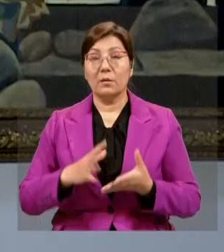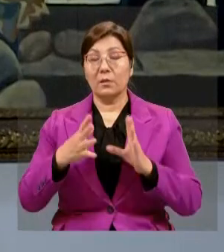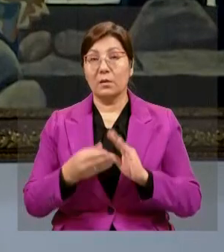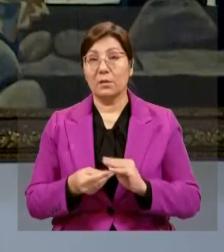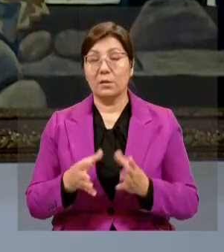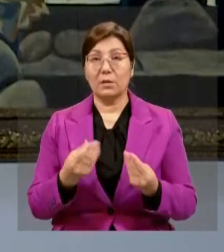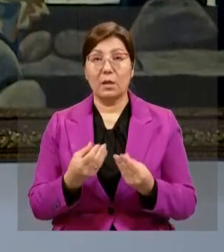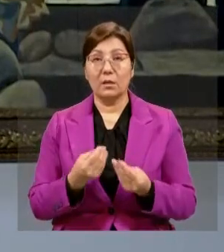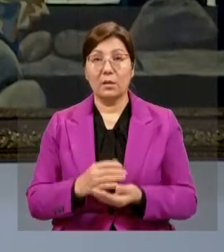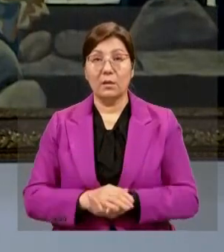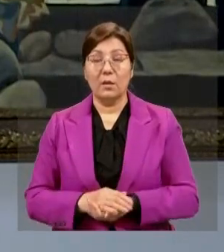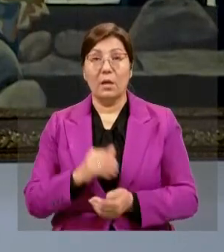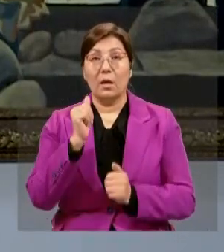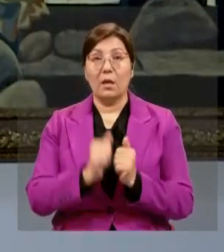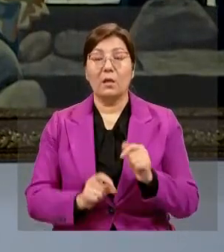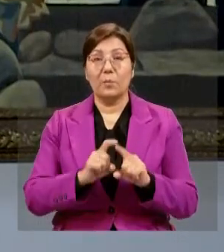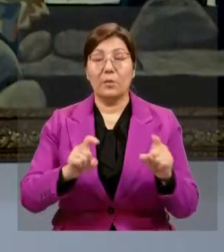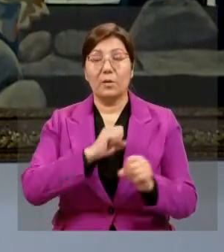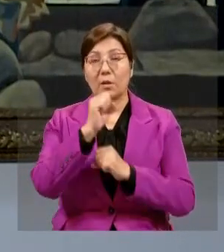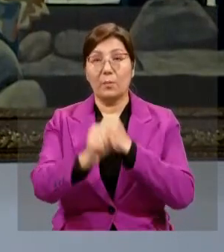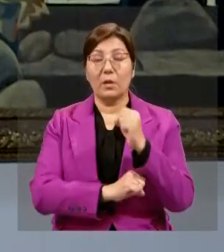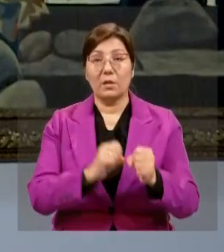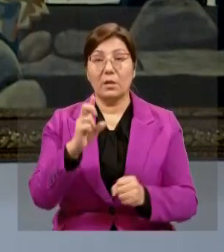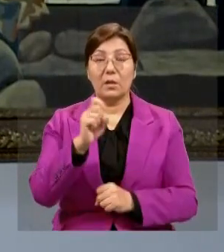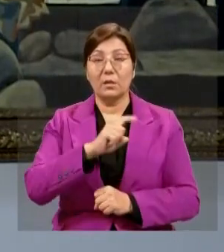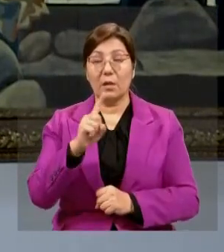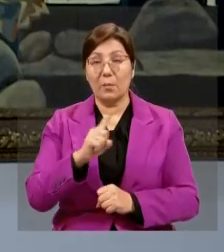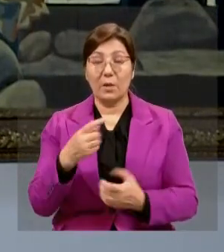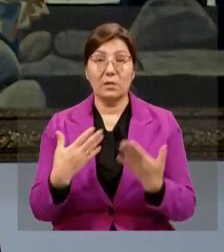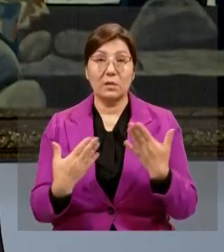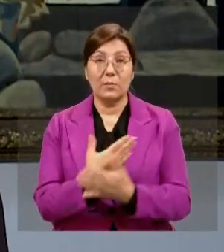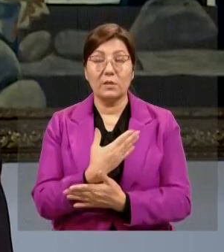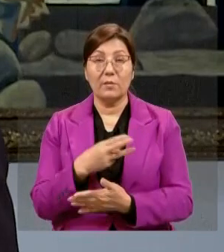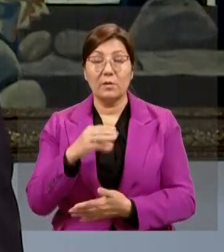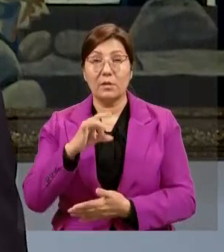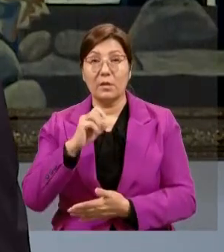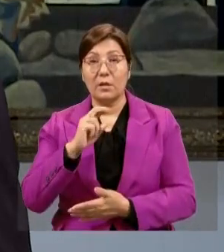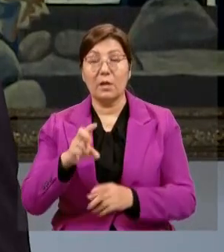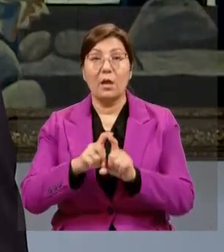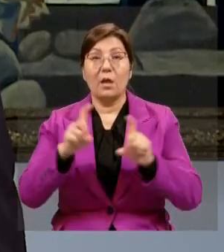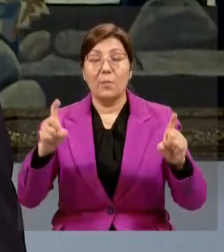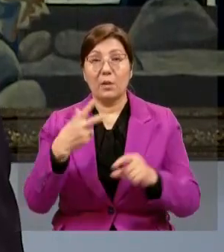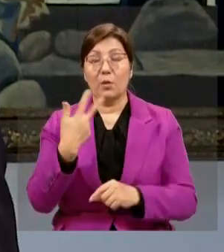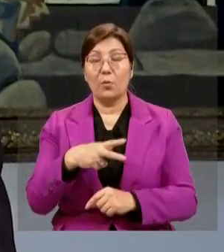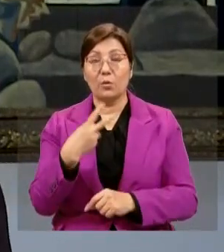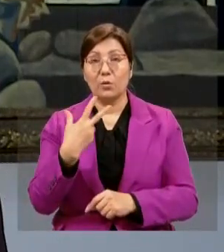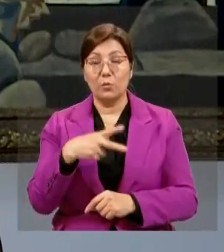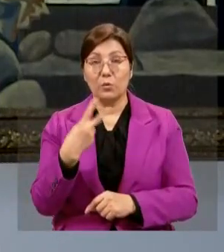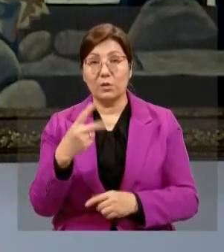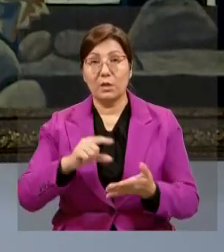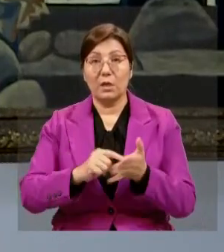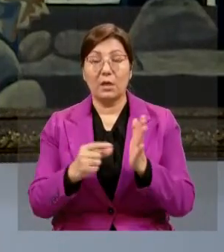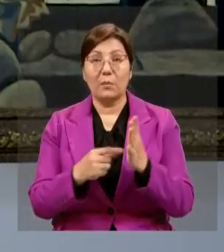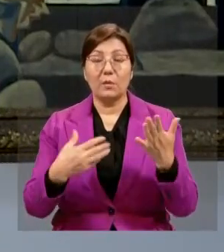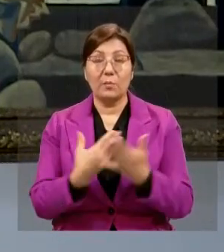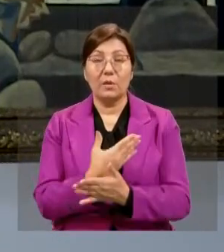нәтижелердің тағы да бір ретінде әрбір мектепке материалдық базасы жаңартылды. Тірек мектептерде жалпы шамамен 30-32 кабинет жаңартылды.